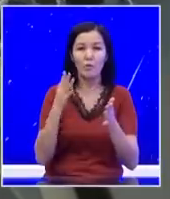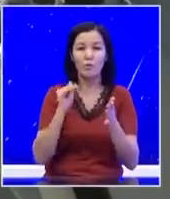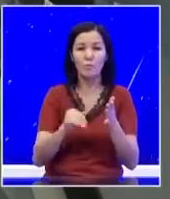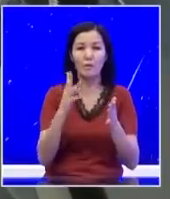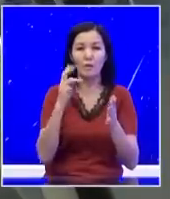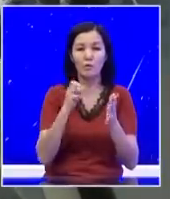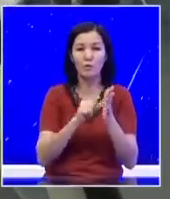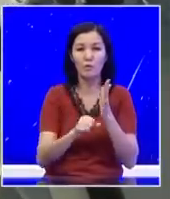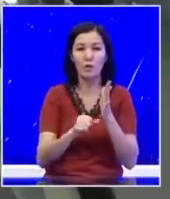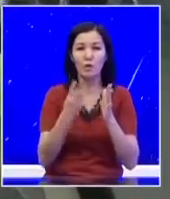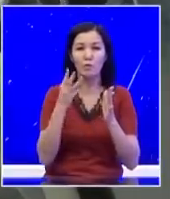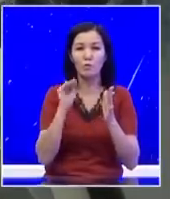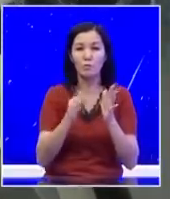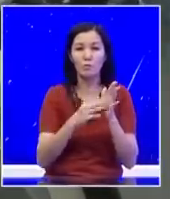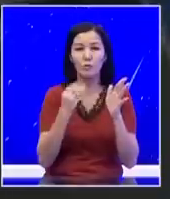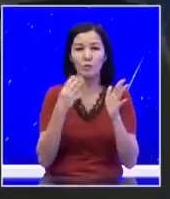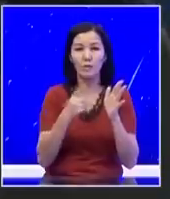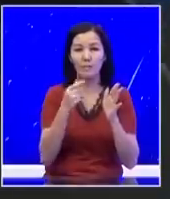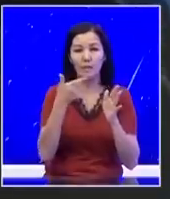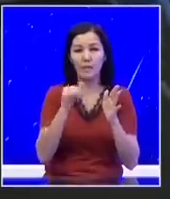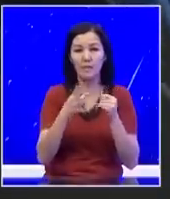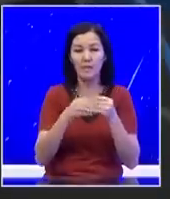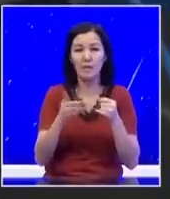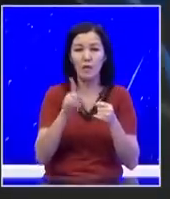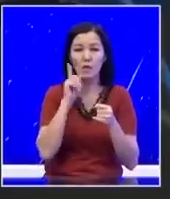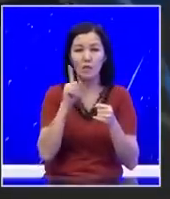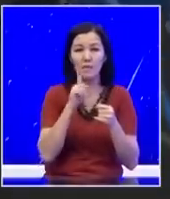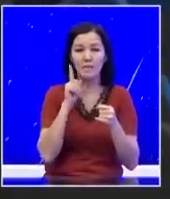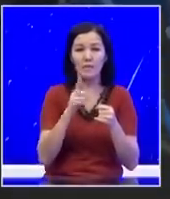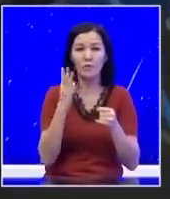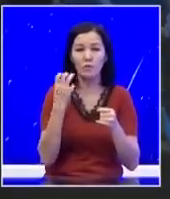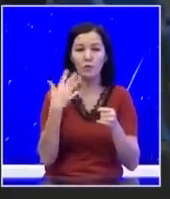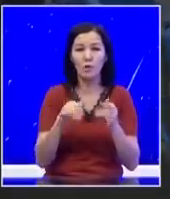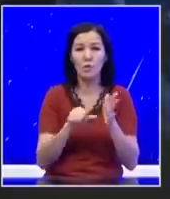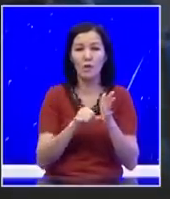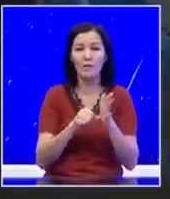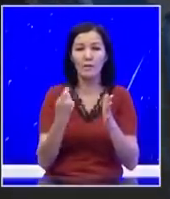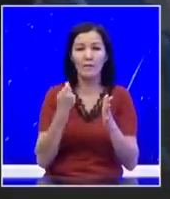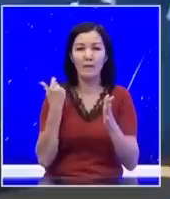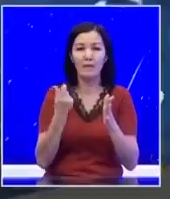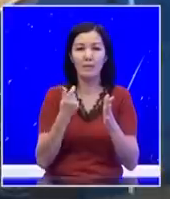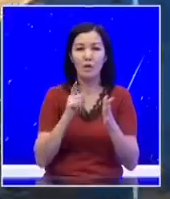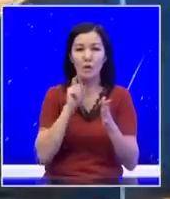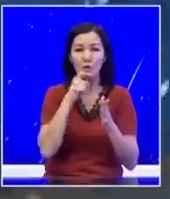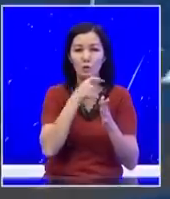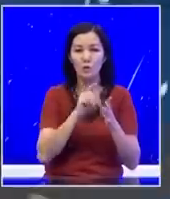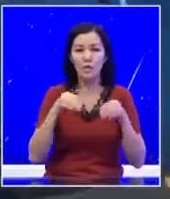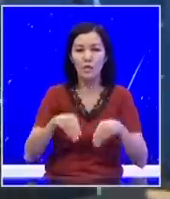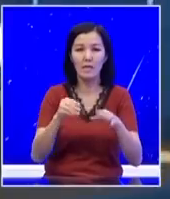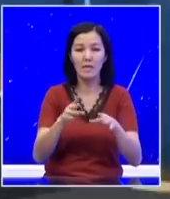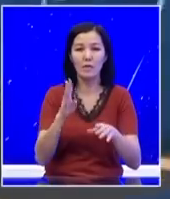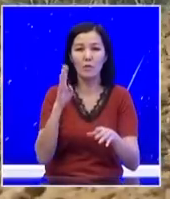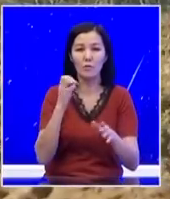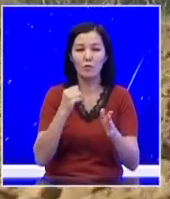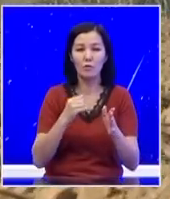дәнді дақыл, оның 3941 гектарына жаздық арпа, 356 гектарына дәндік жүгері екпек. 4062 гектарға